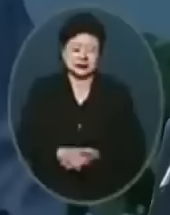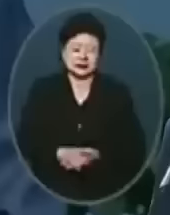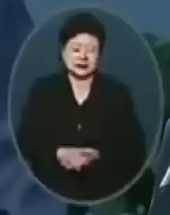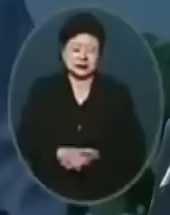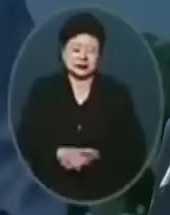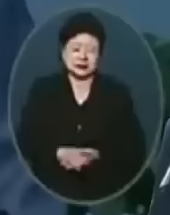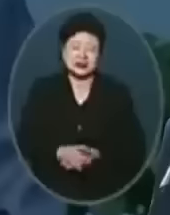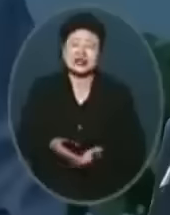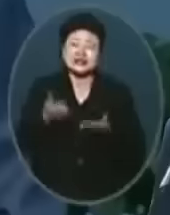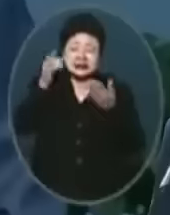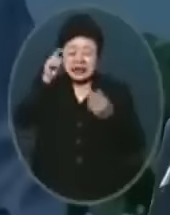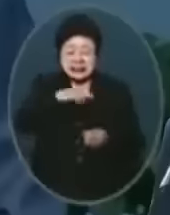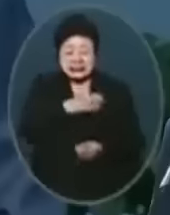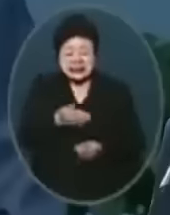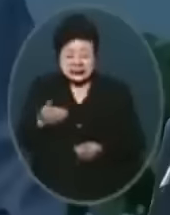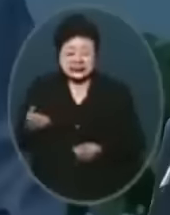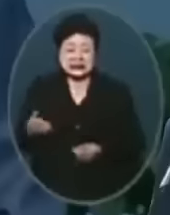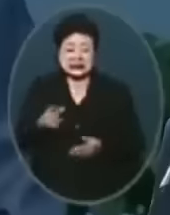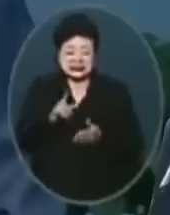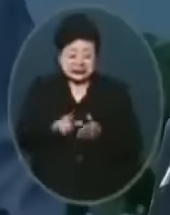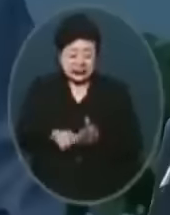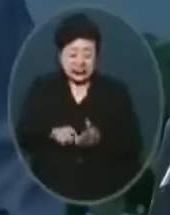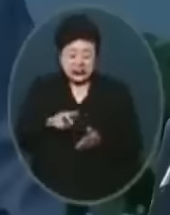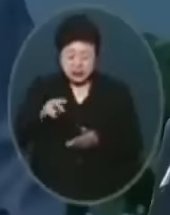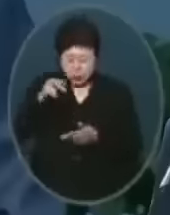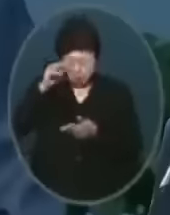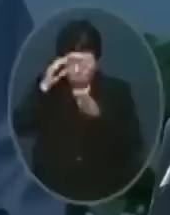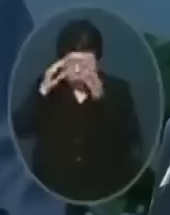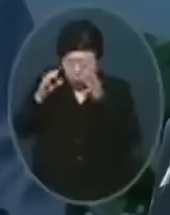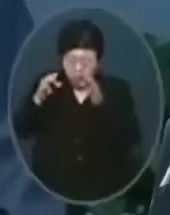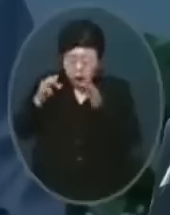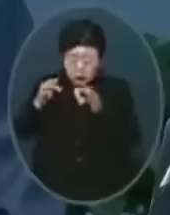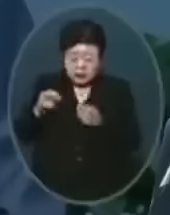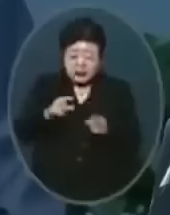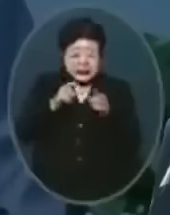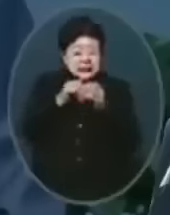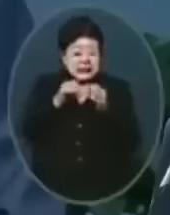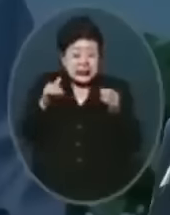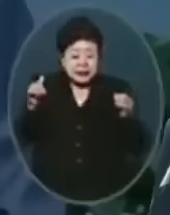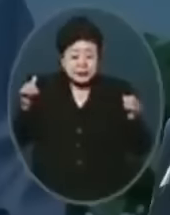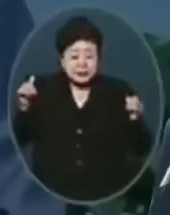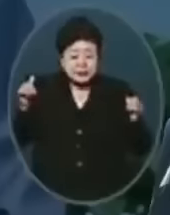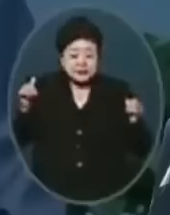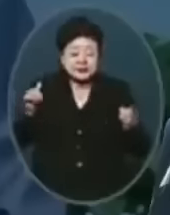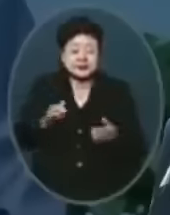지나간 세월 동안 뒤를 돌아보며 사는 사람은